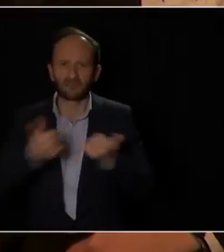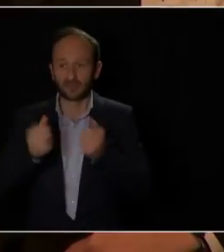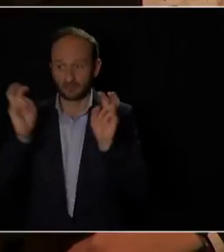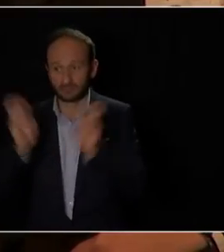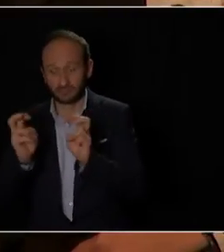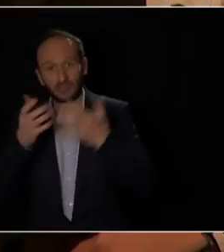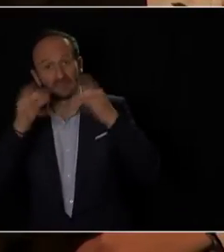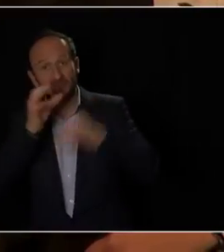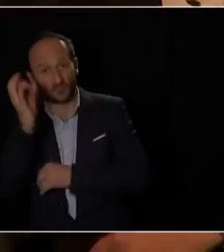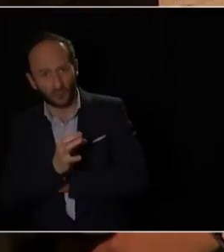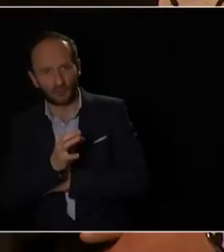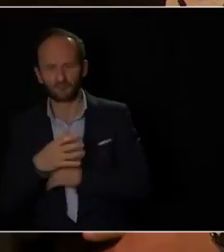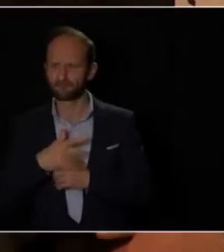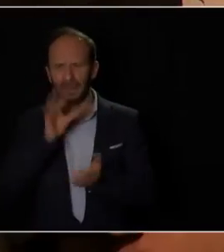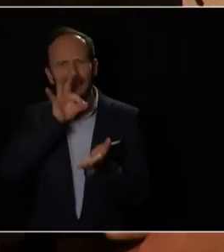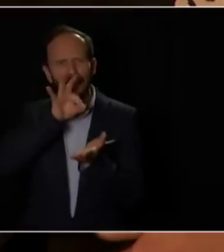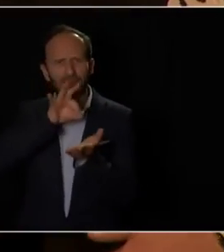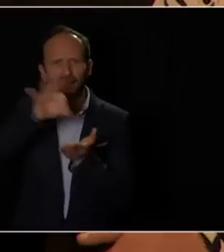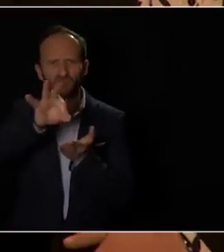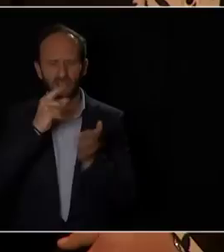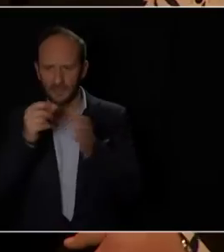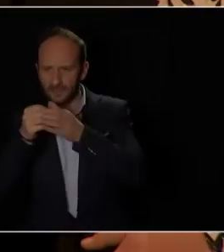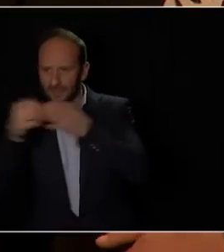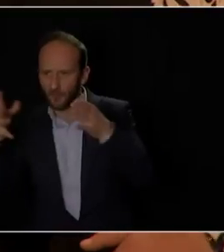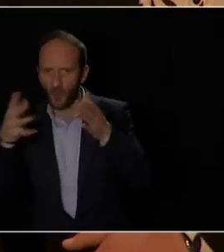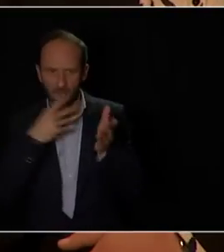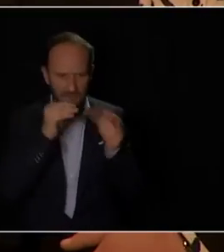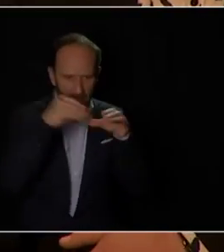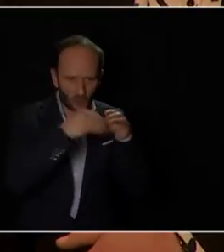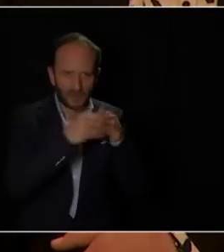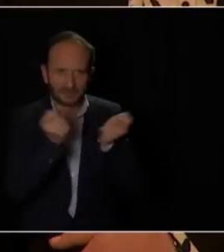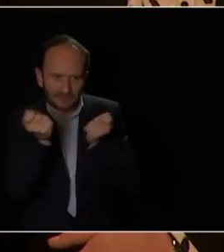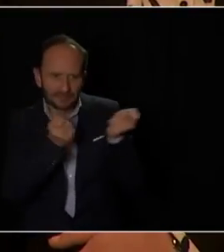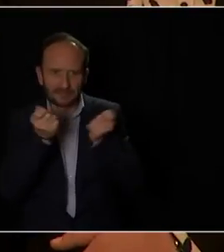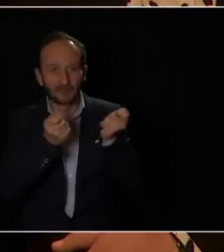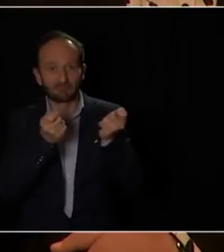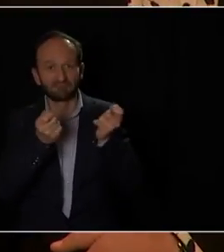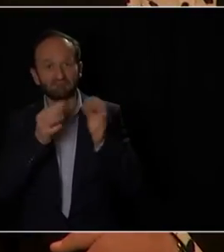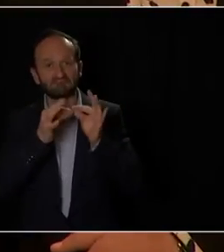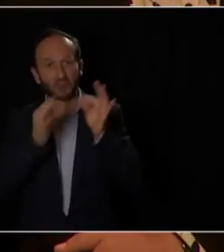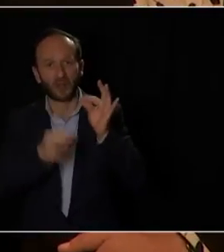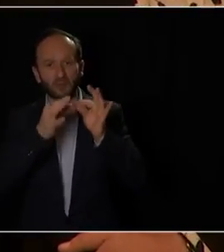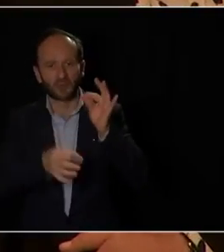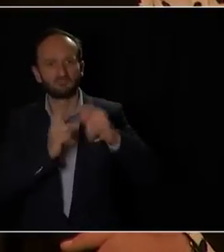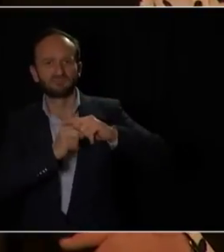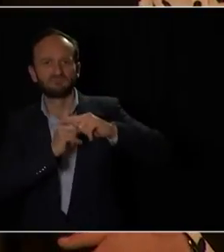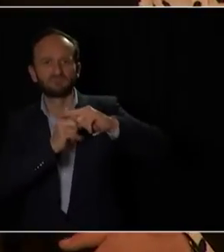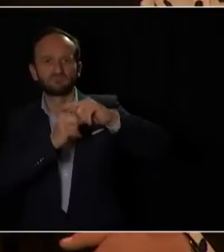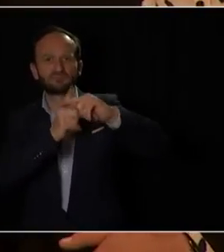Cette stratégie de développement maîtrisé porte ses fruits, si on peut le dire, en constatant aujourd'hui